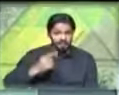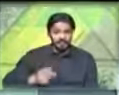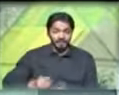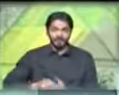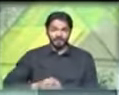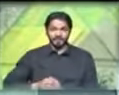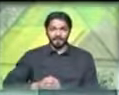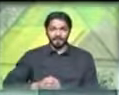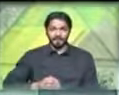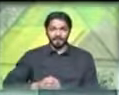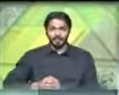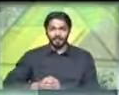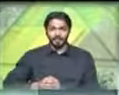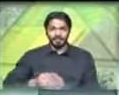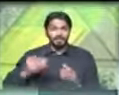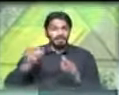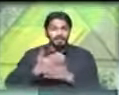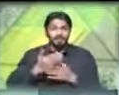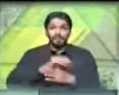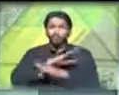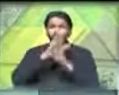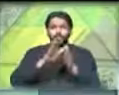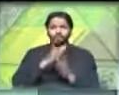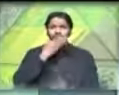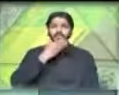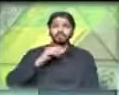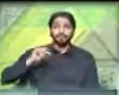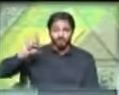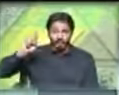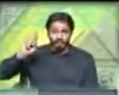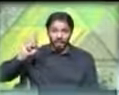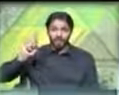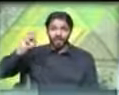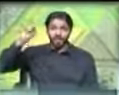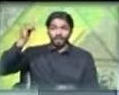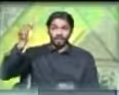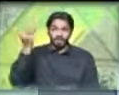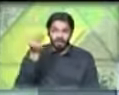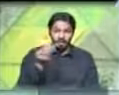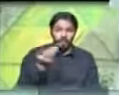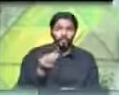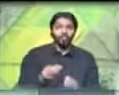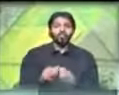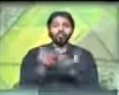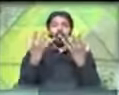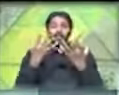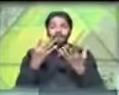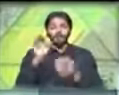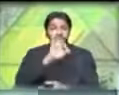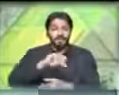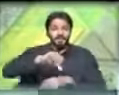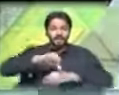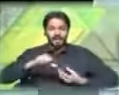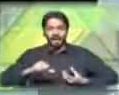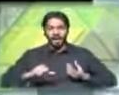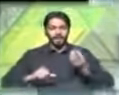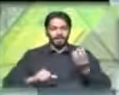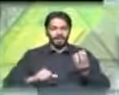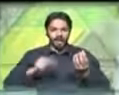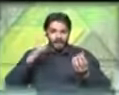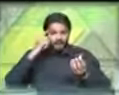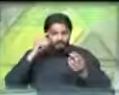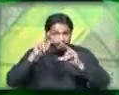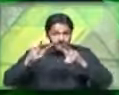ويمده، أي هذا النور، ويمده حسن القصد وتحري الحق وتقوى